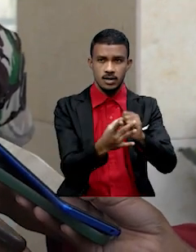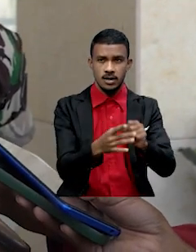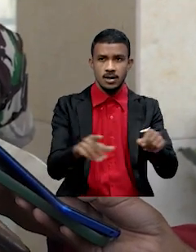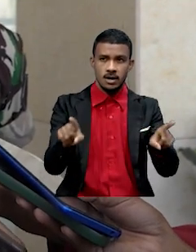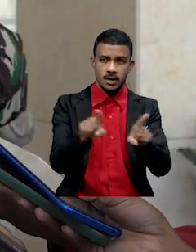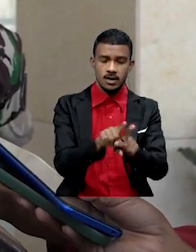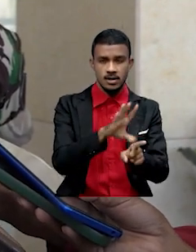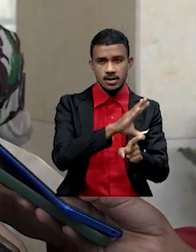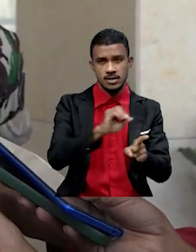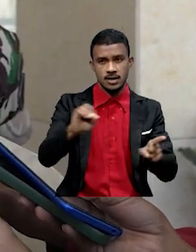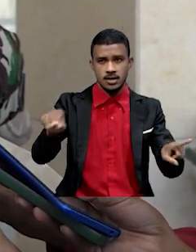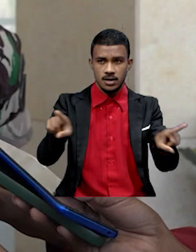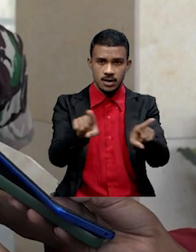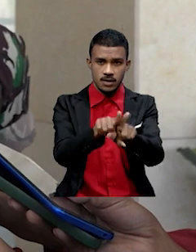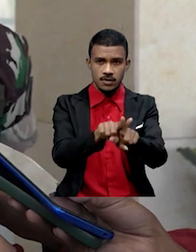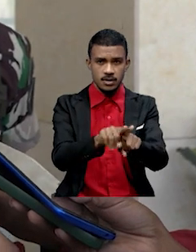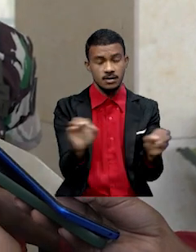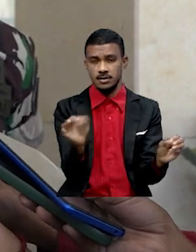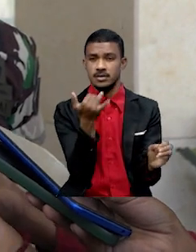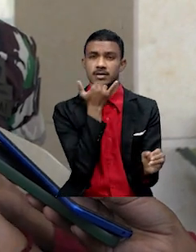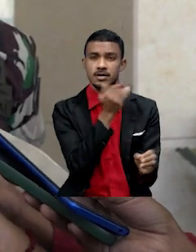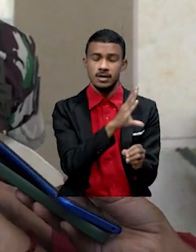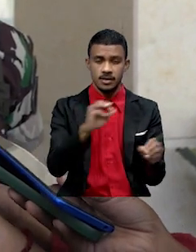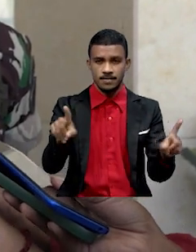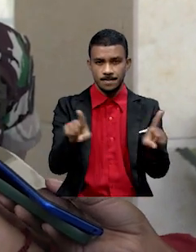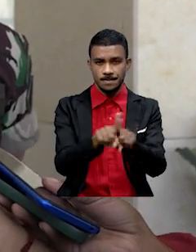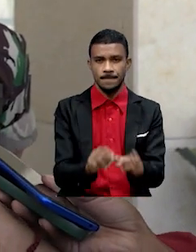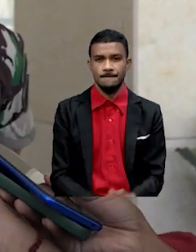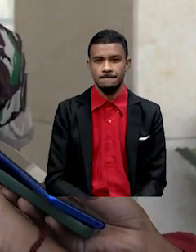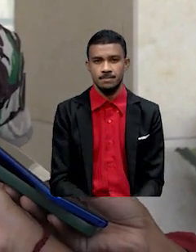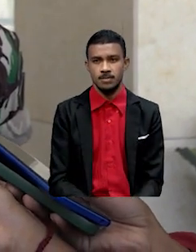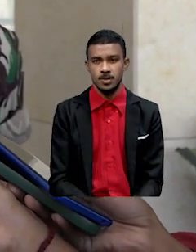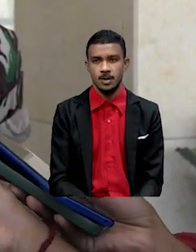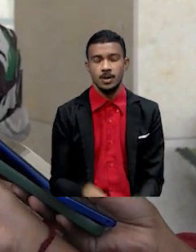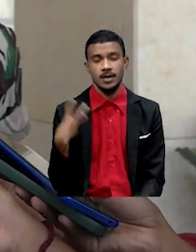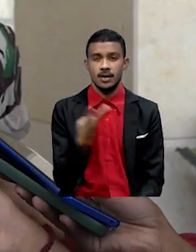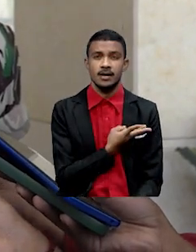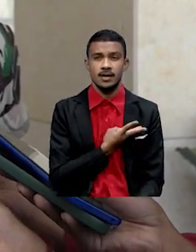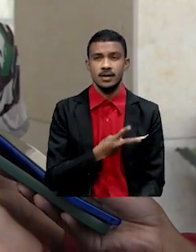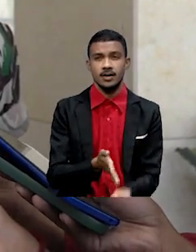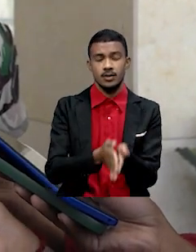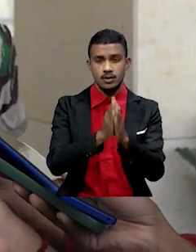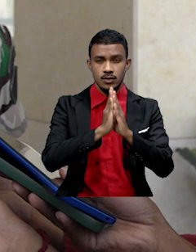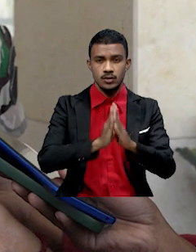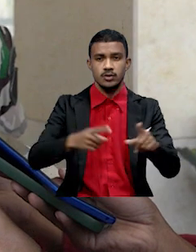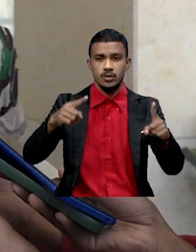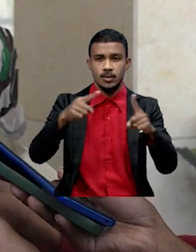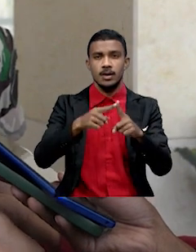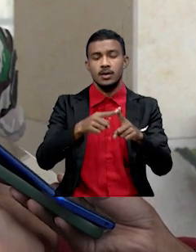hanya level kalau tidak salah level Lemhanas. Nah, jadi kita akan tawarkan lebih banyak seat mulai